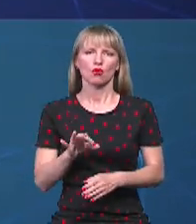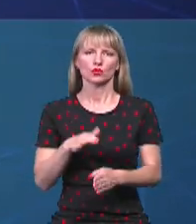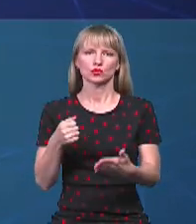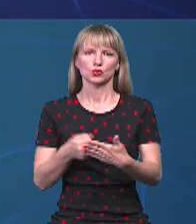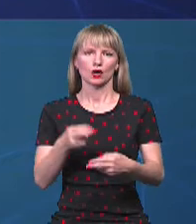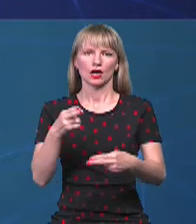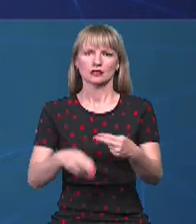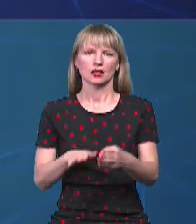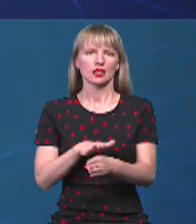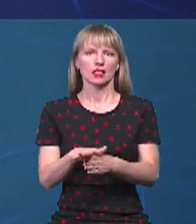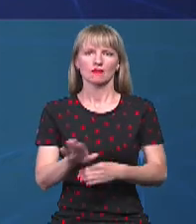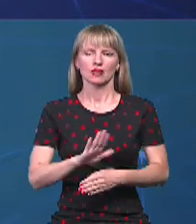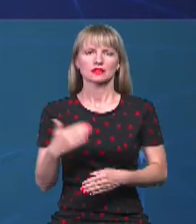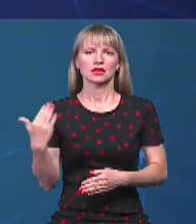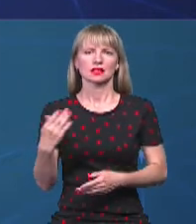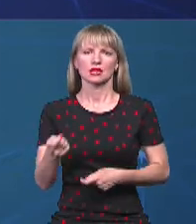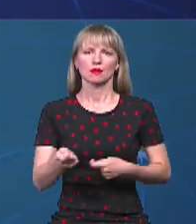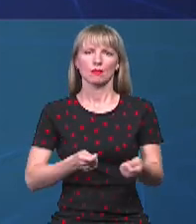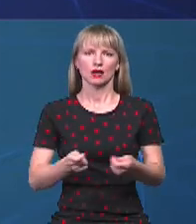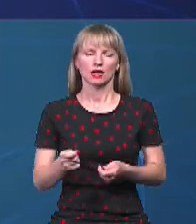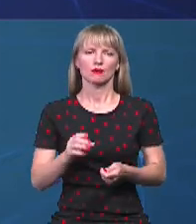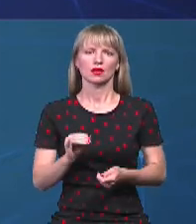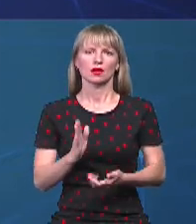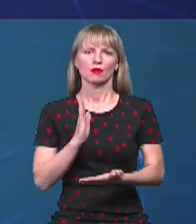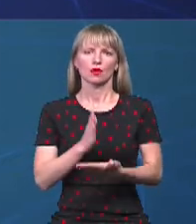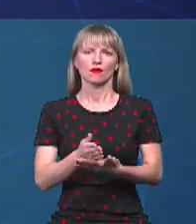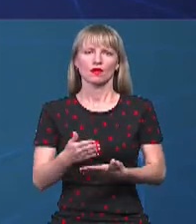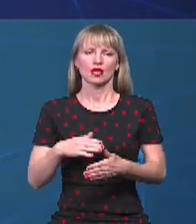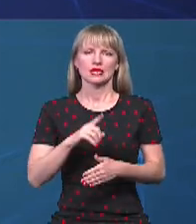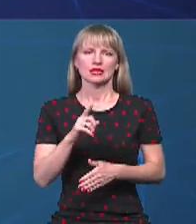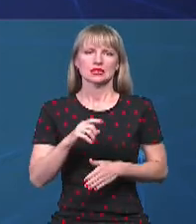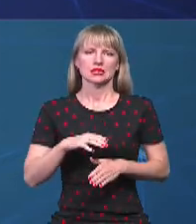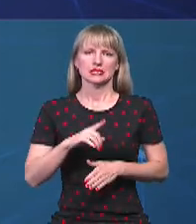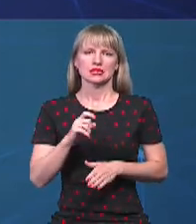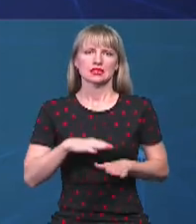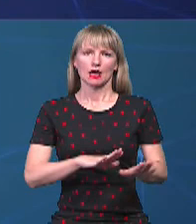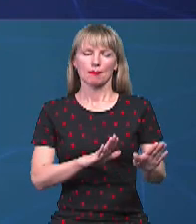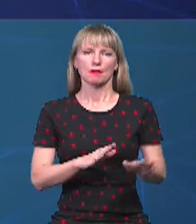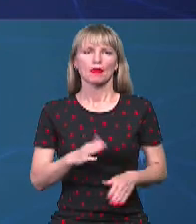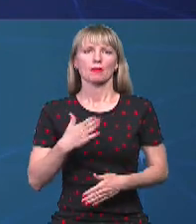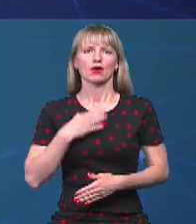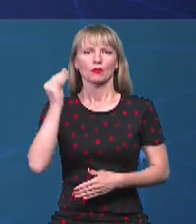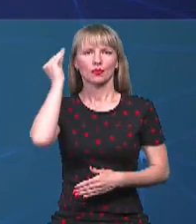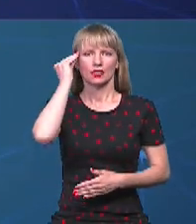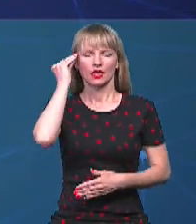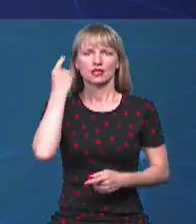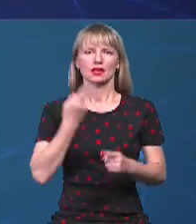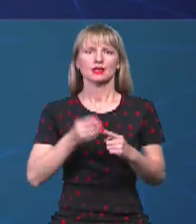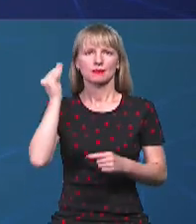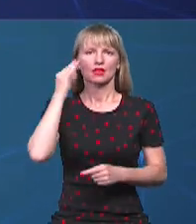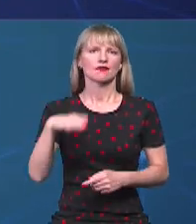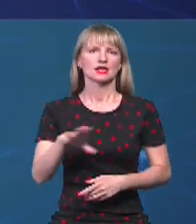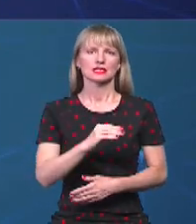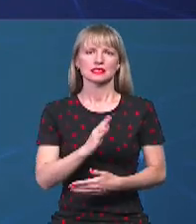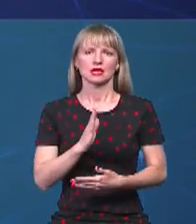конца со стороны департамента, а также профильного там заместителя. Мое мнение, я думаю, это мнение всей